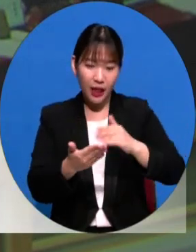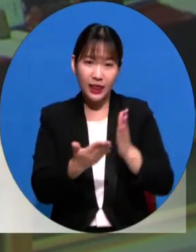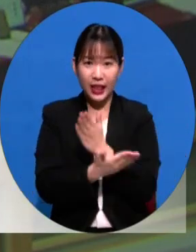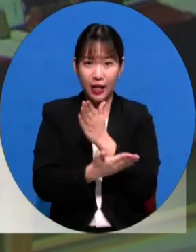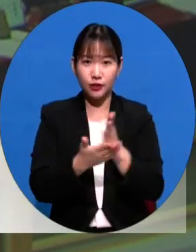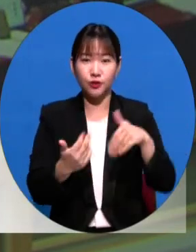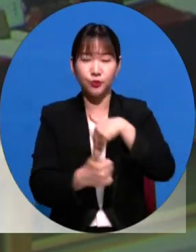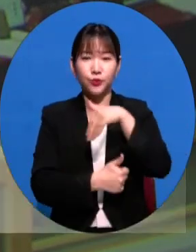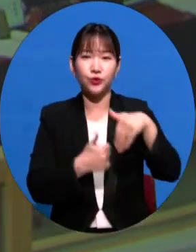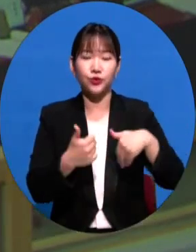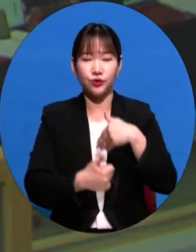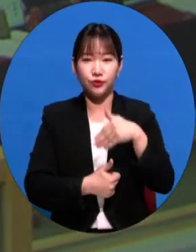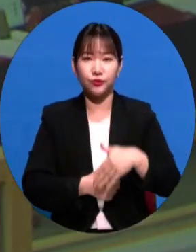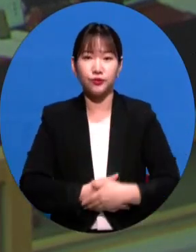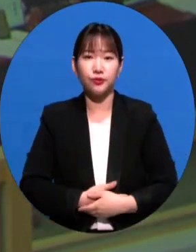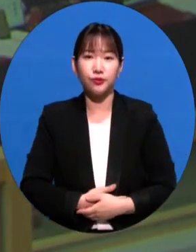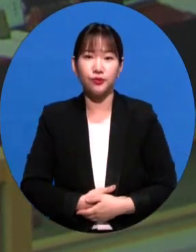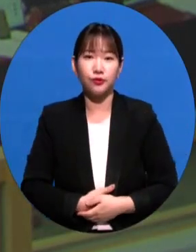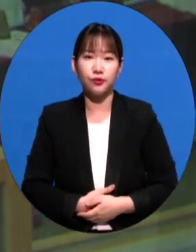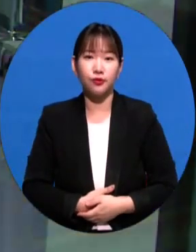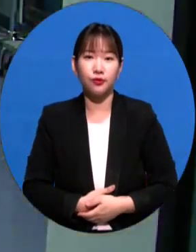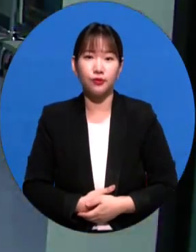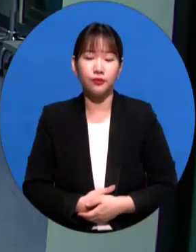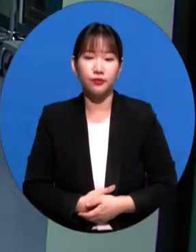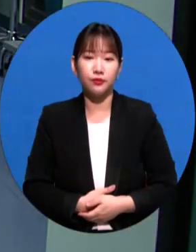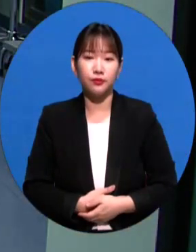모습입니다 김주희 기자입니다